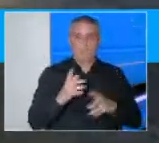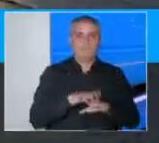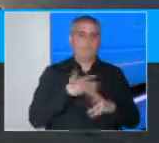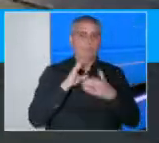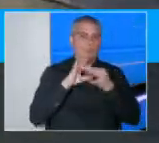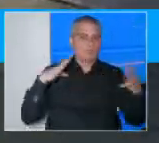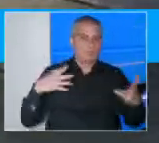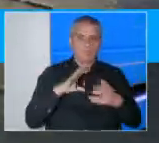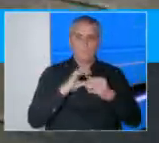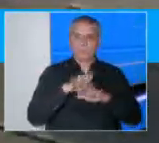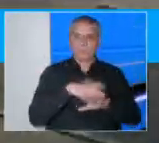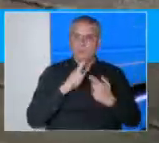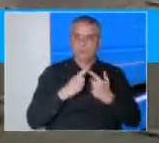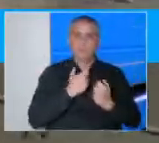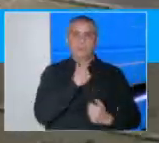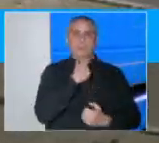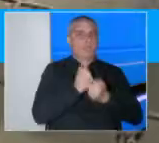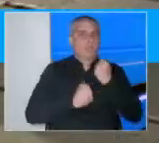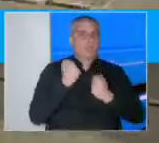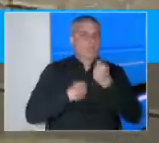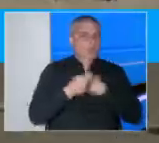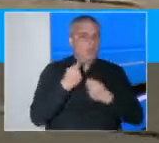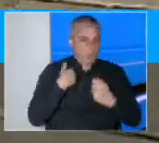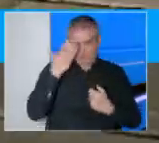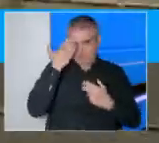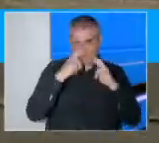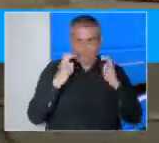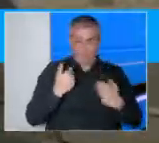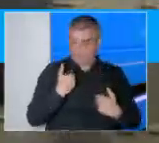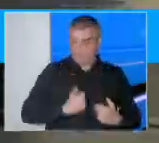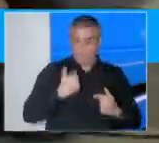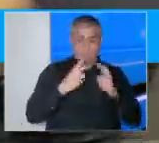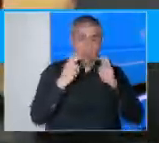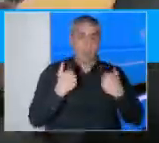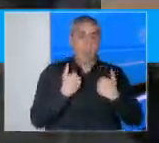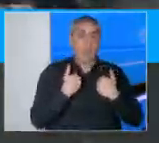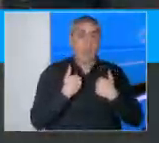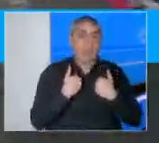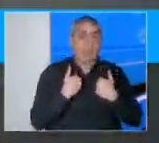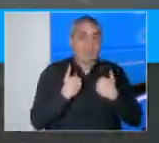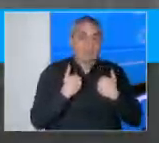ניתוק וניתוק רגשי וקשיים כלכליים שאנחנו יודעים אצלנו בעמותה. אם בתור מנהל העמותה,